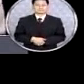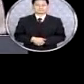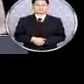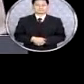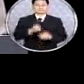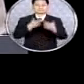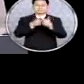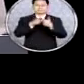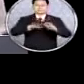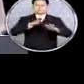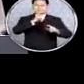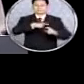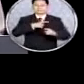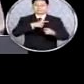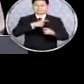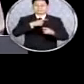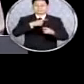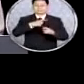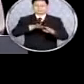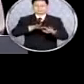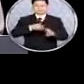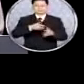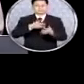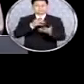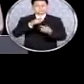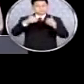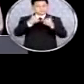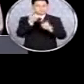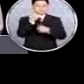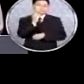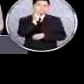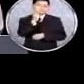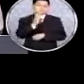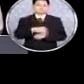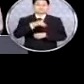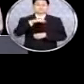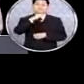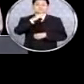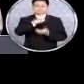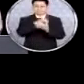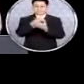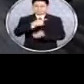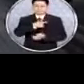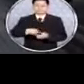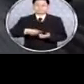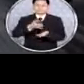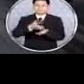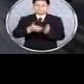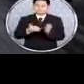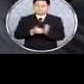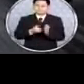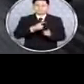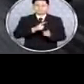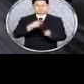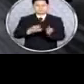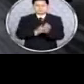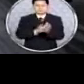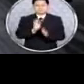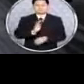为了让今天的这个提醒各位贵宾，为了让今天的这整个的流程更顺畅，等一下每一位参选人发言之后，请大家就不要鼓